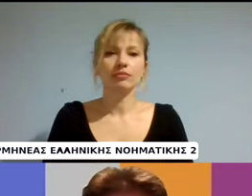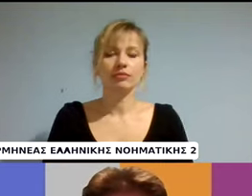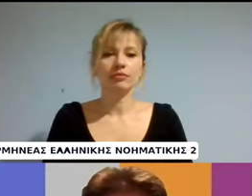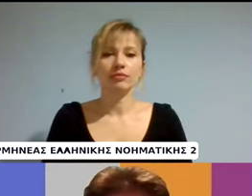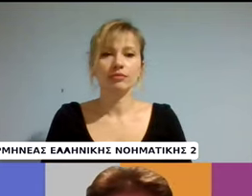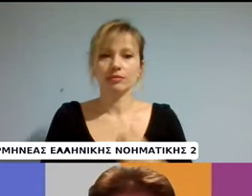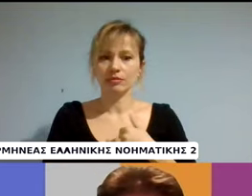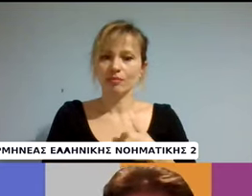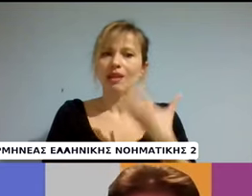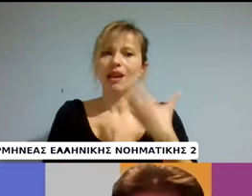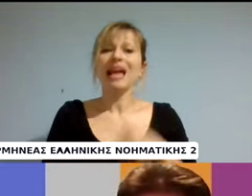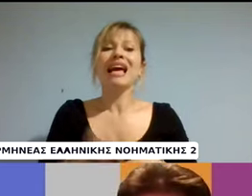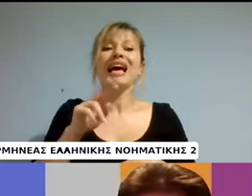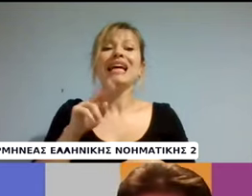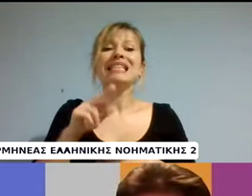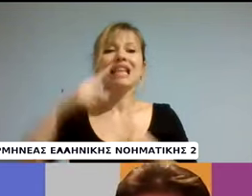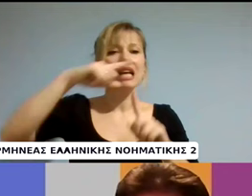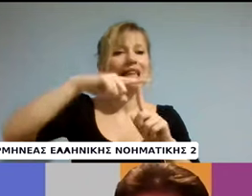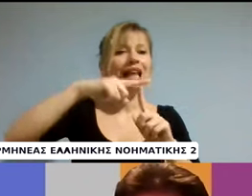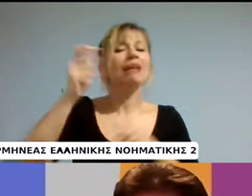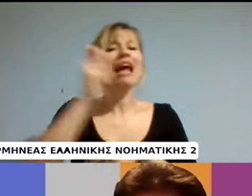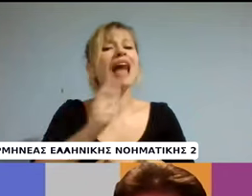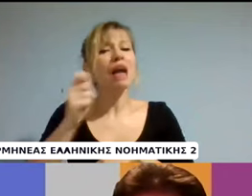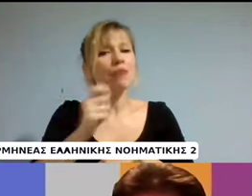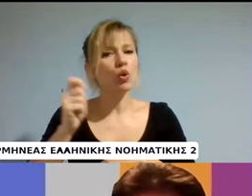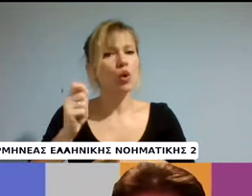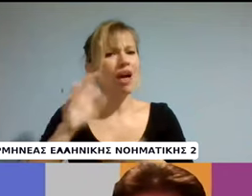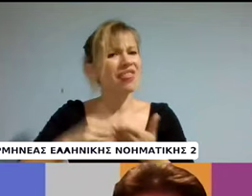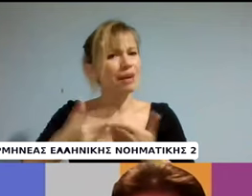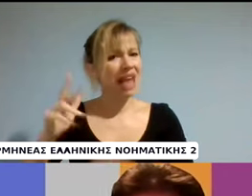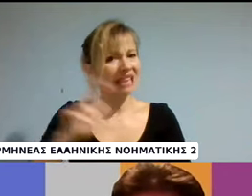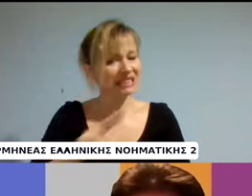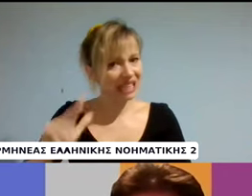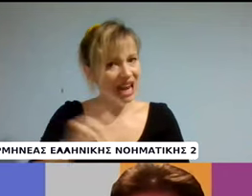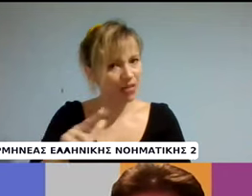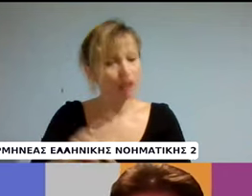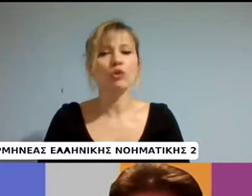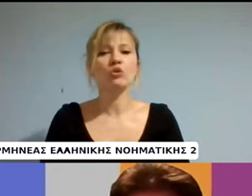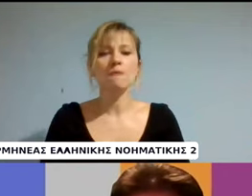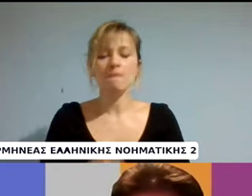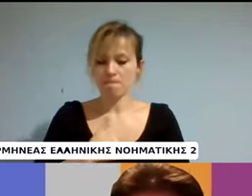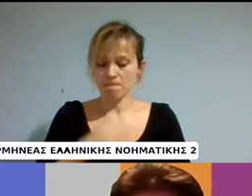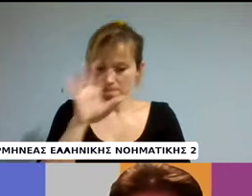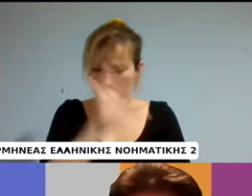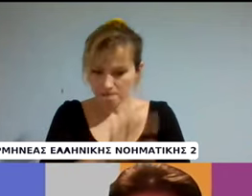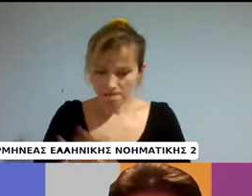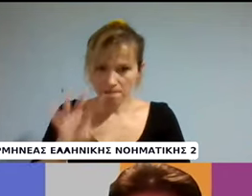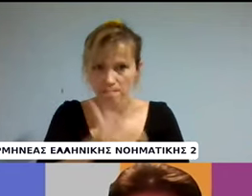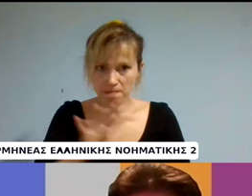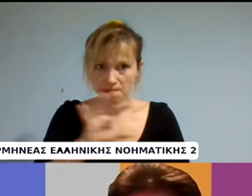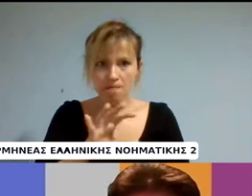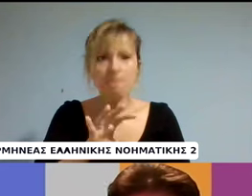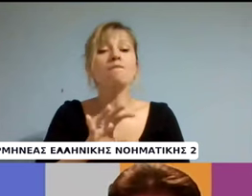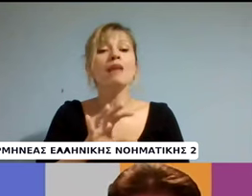Έχουμε από τη συνάδελφο Τατιάνα Ραπακούλια το εξής. Με μια αναζήτηση βρίσκω ότι η είδηση επιμελητηρίου γίνεται με